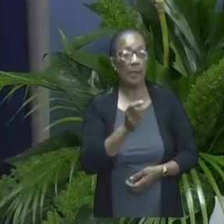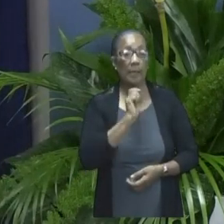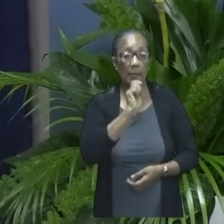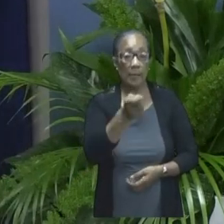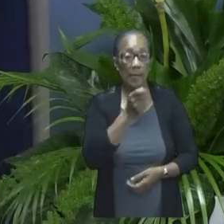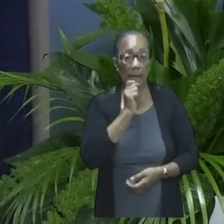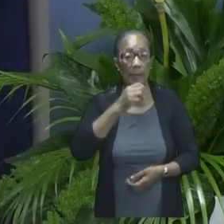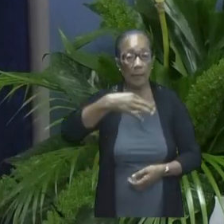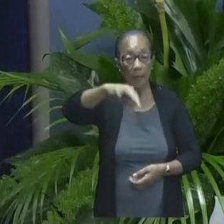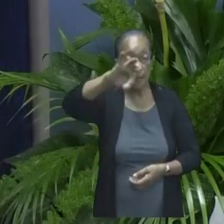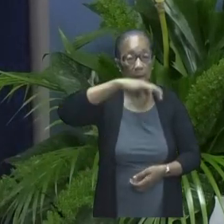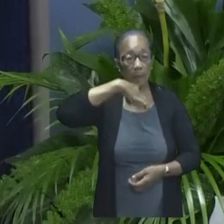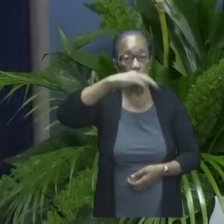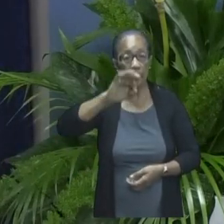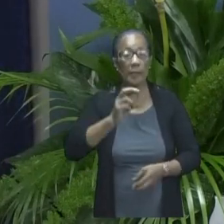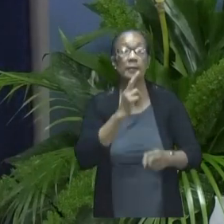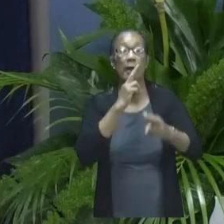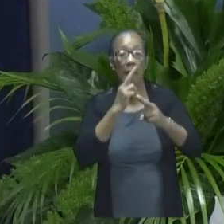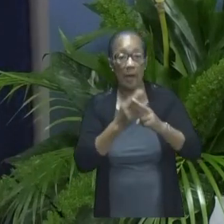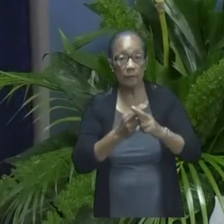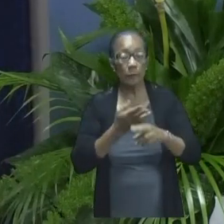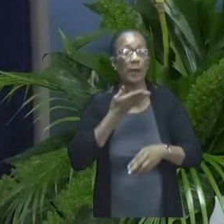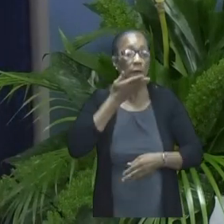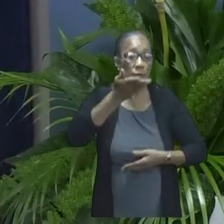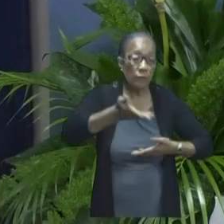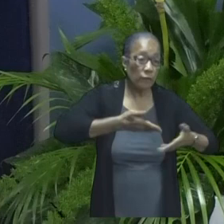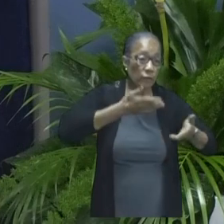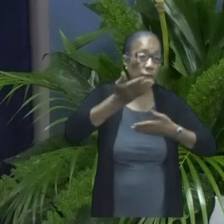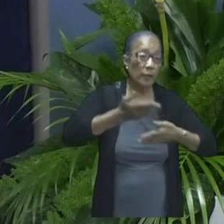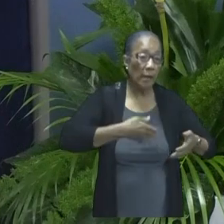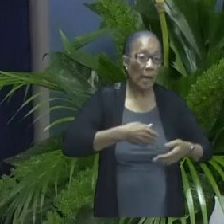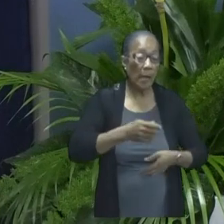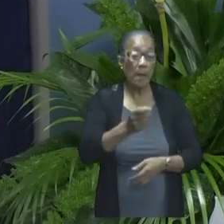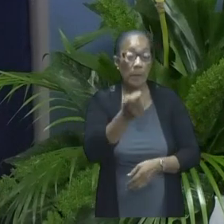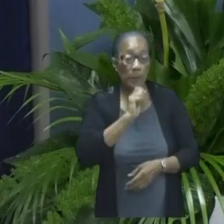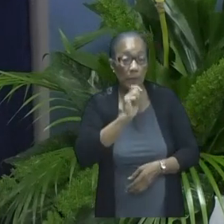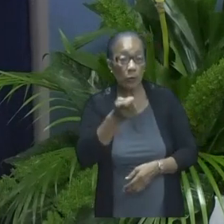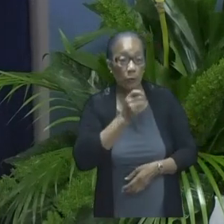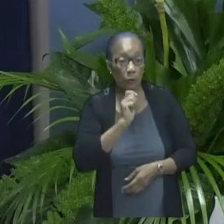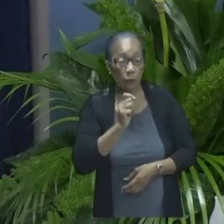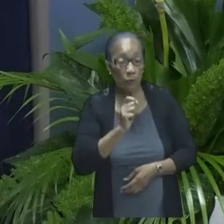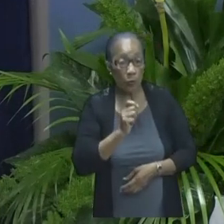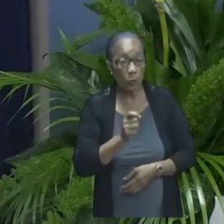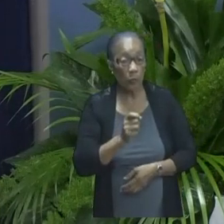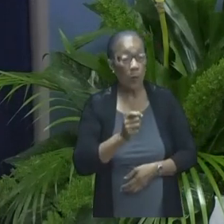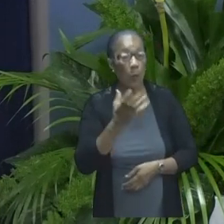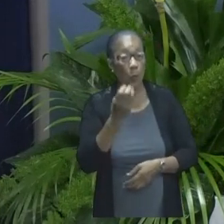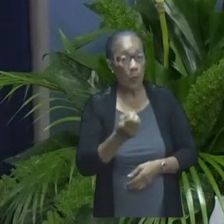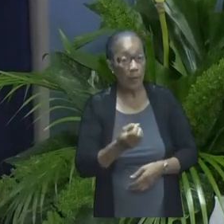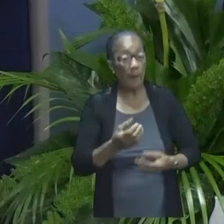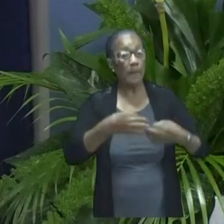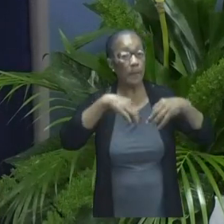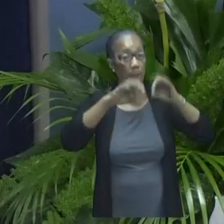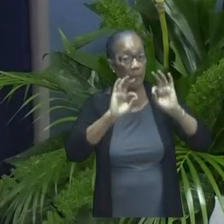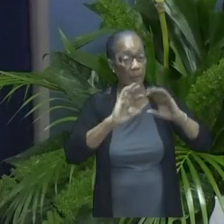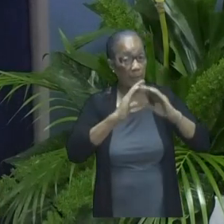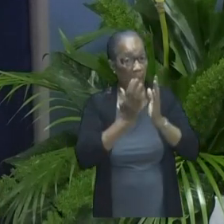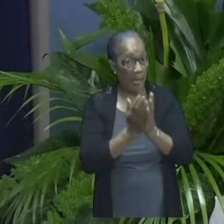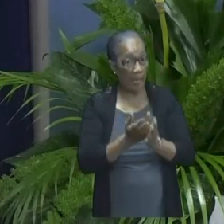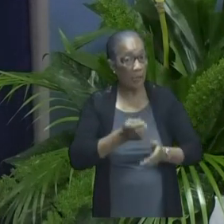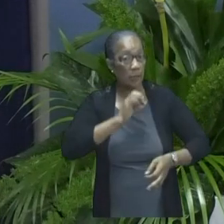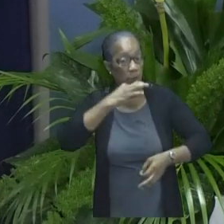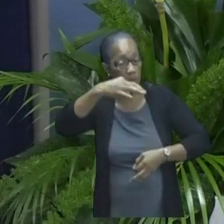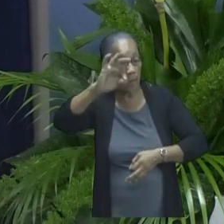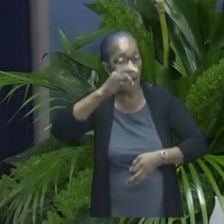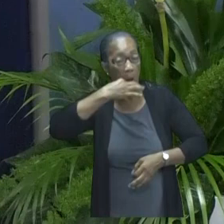baracoa duidt u uw vraag mag stellen dat bij de microfoon daar houdt ze behoefte heeft aan een verduidelijking fra mag je dat ook stellen een vraag hoor de